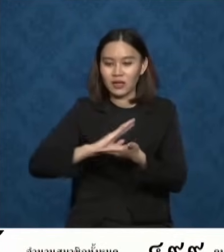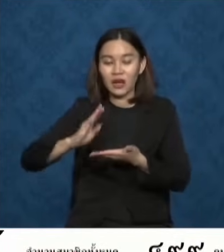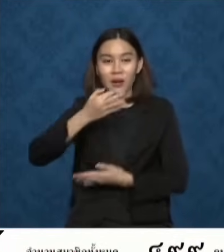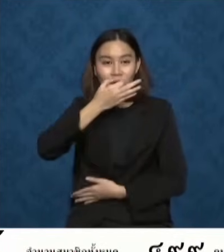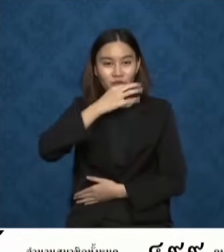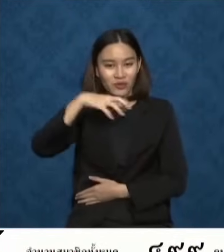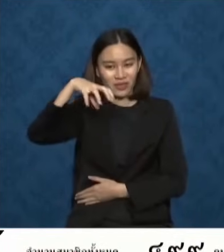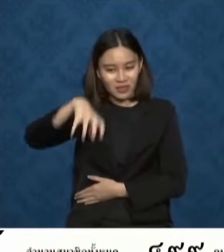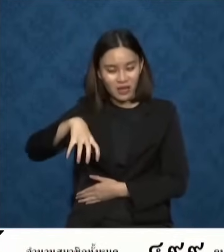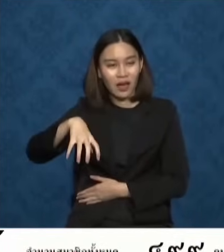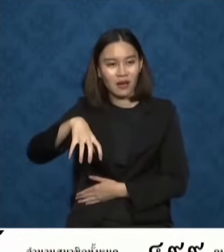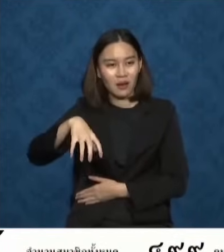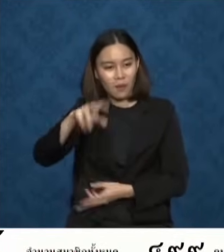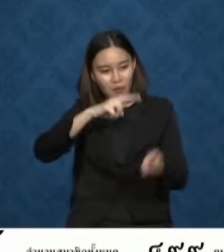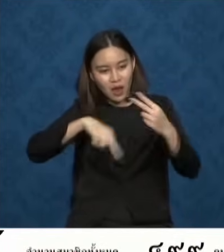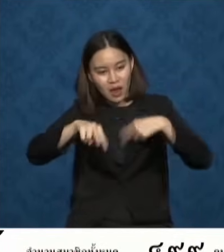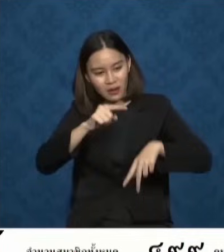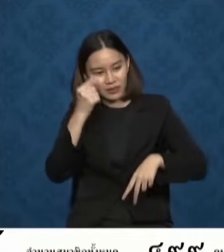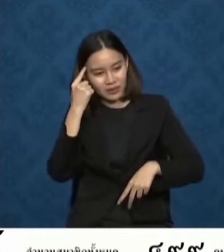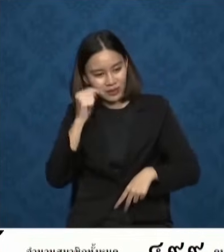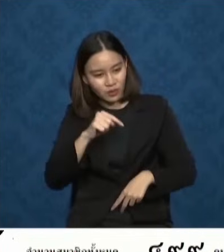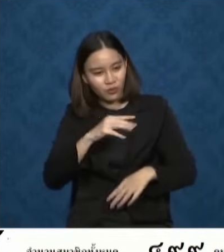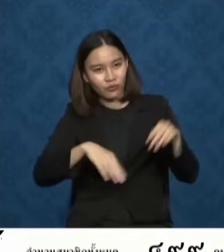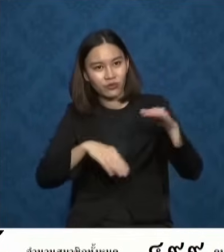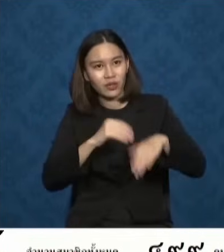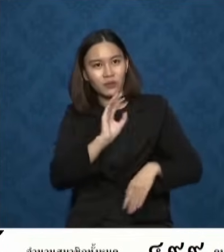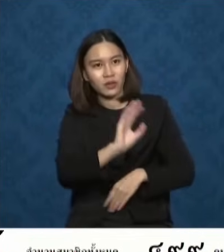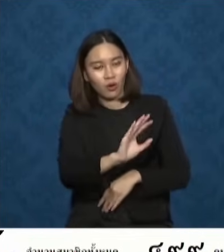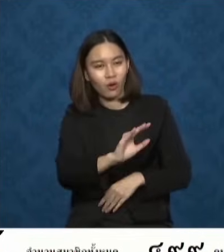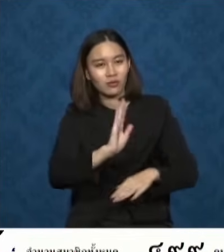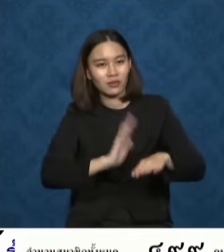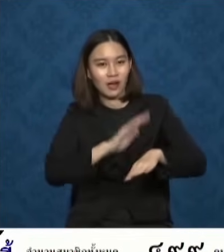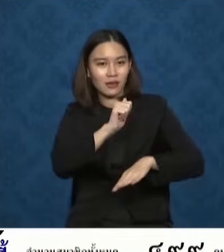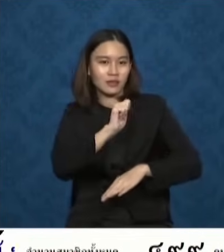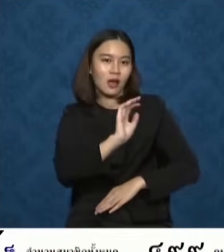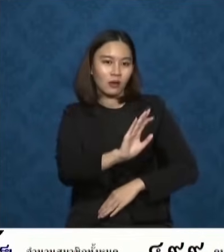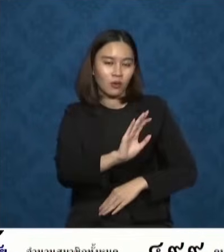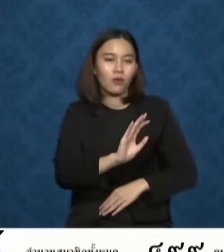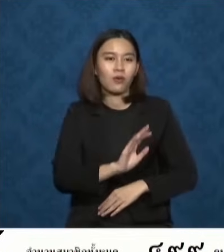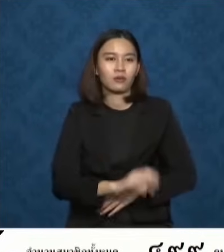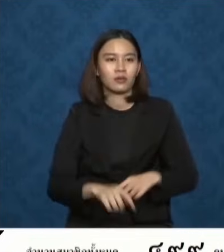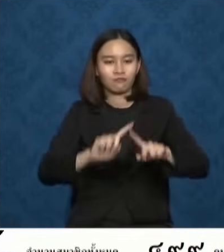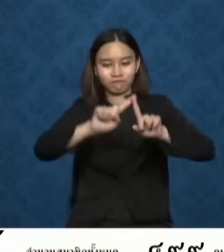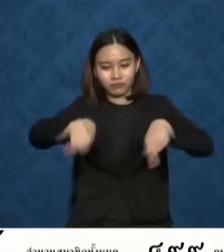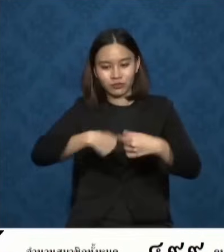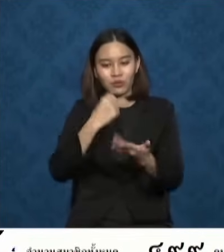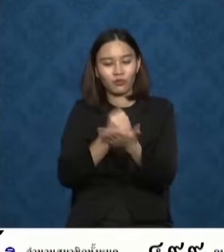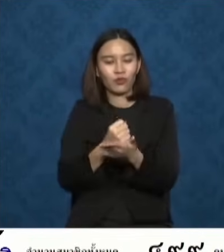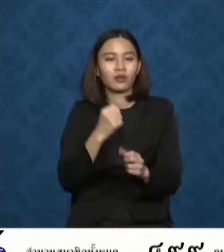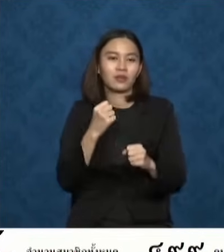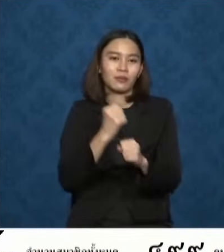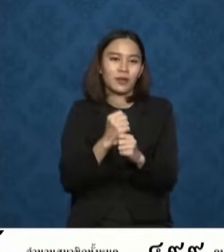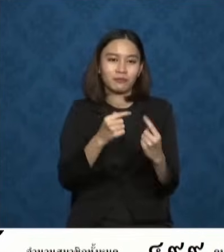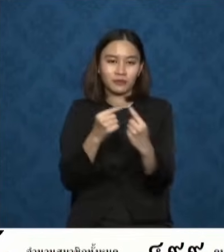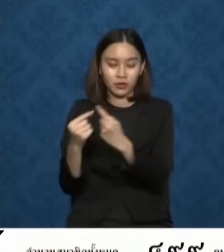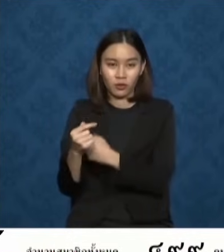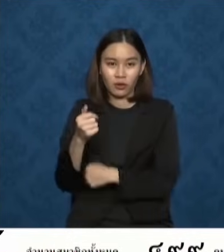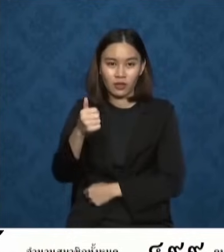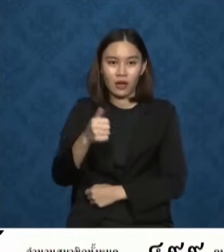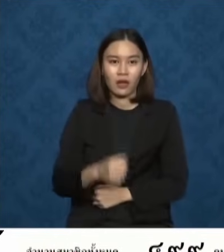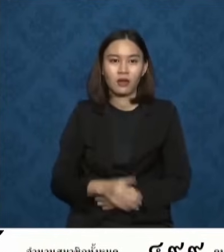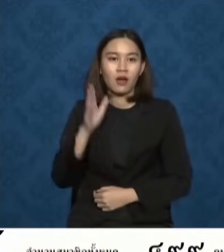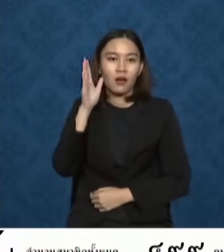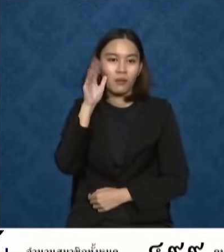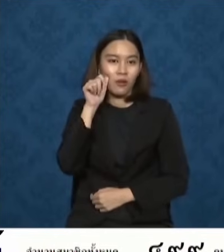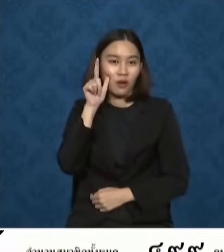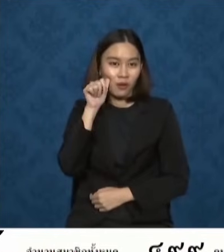ชีพมาเคลมมาตีราคาฝีมือคุณสกิลคุณเป็นใบประกาศให้คุณไปทำงานต่อได้ผู้ปกครองทาง